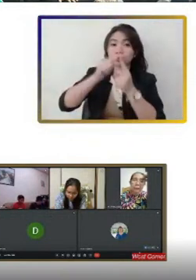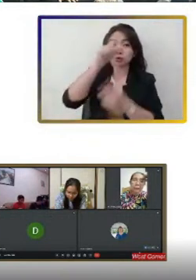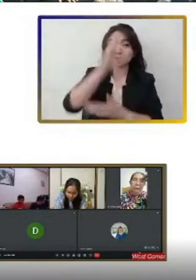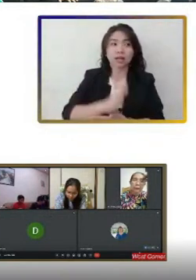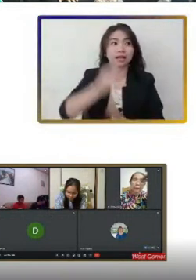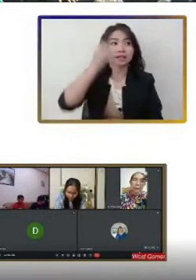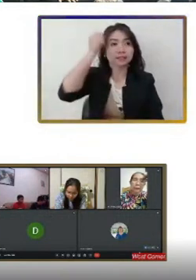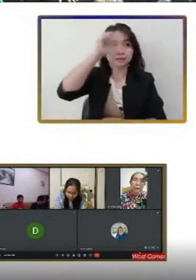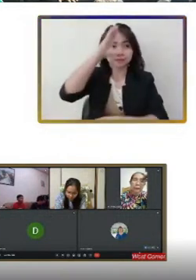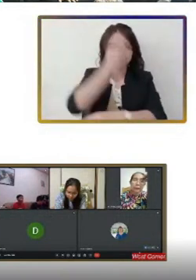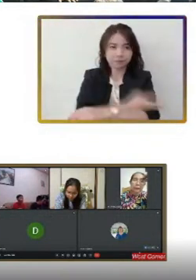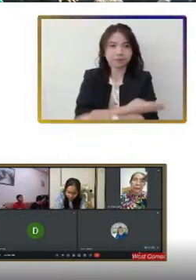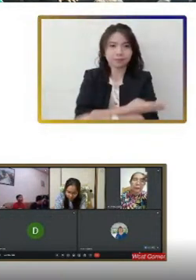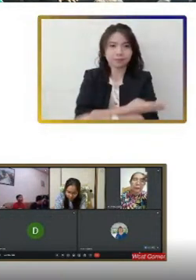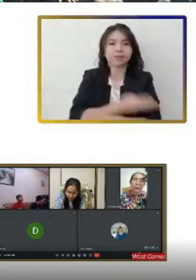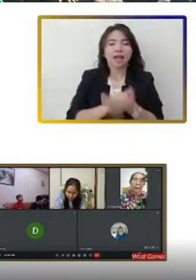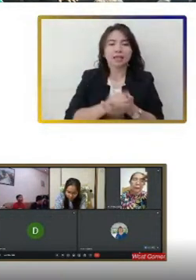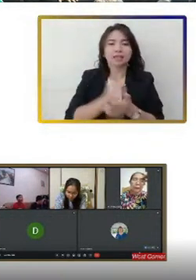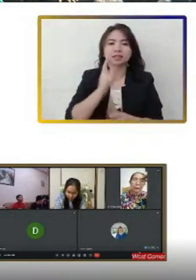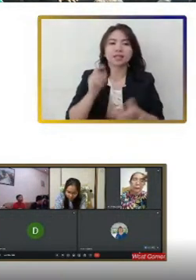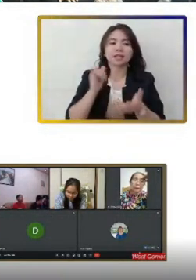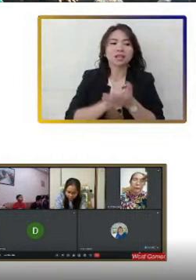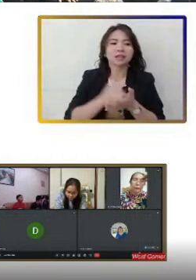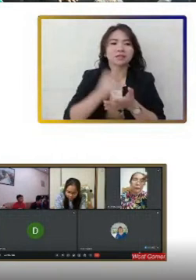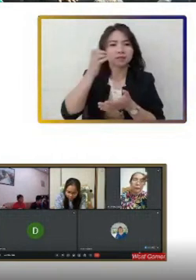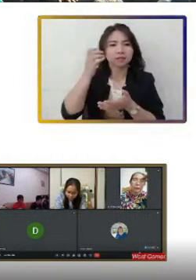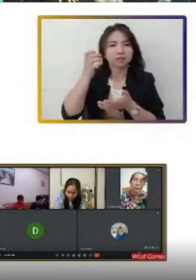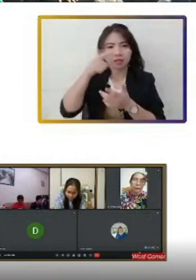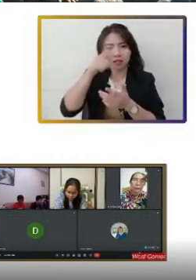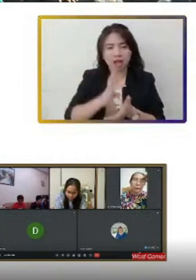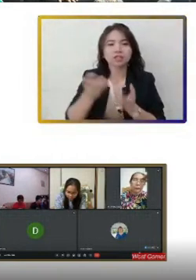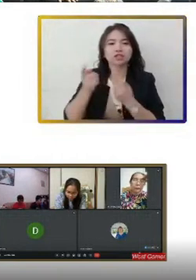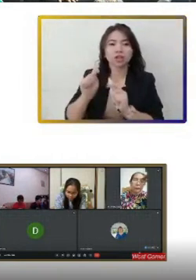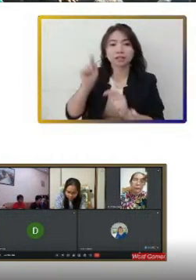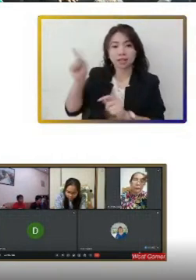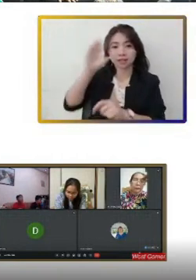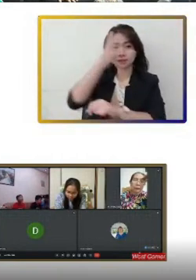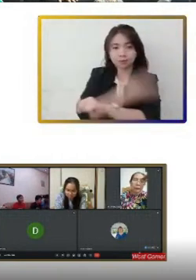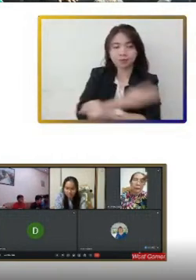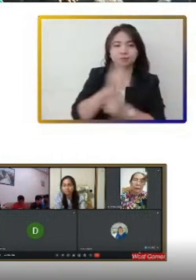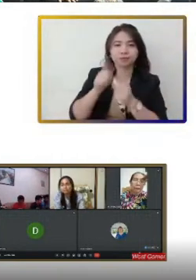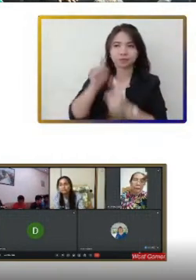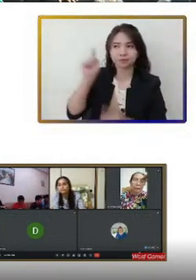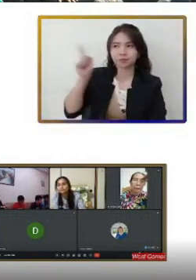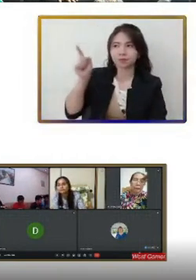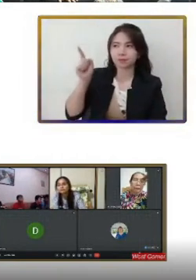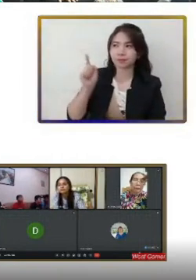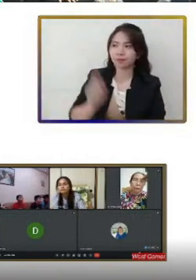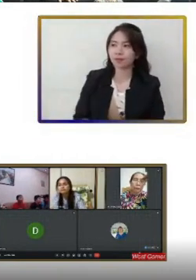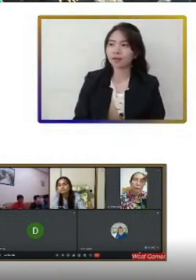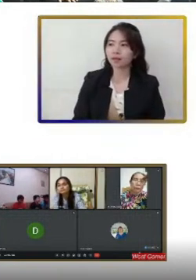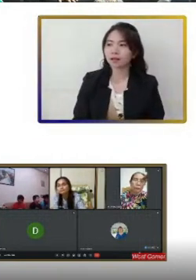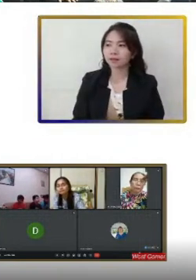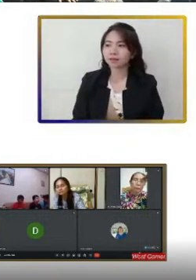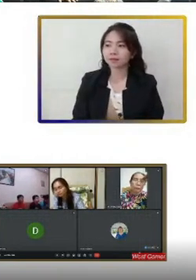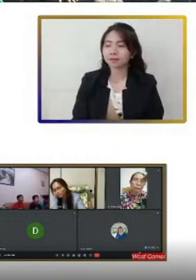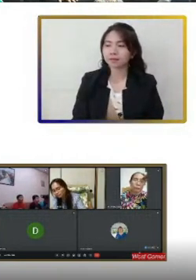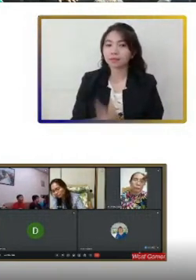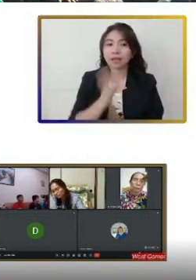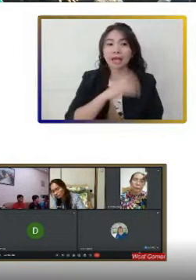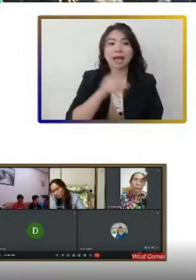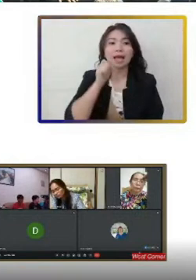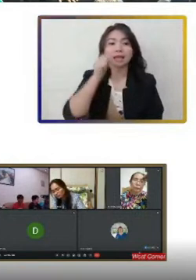ay katiwala na lamang ng Panginoon. Tinatanggap niya ho yung mga ganun, no? At kasama niya si Miley na